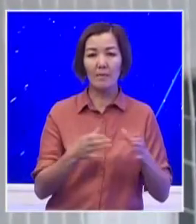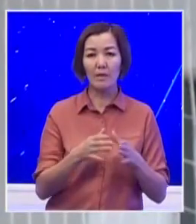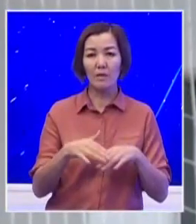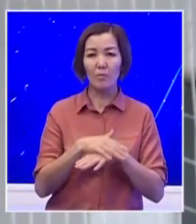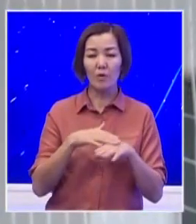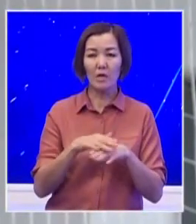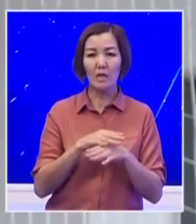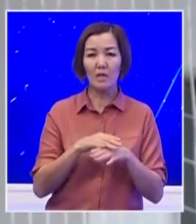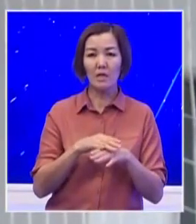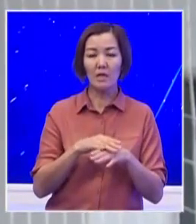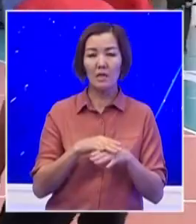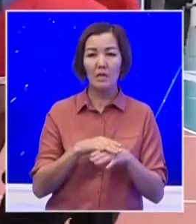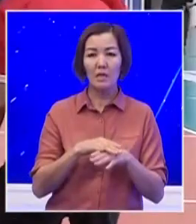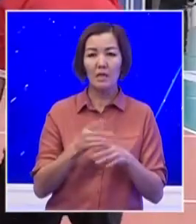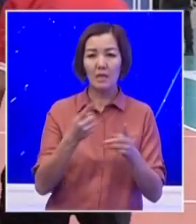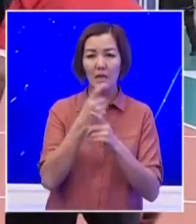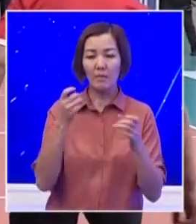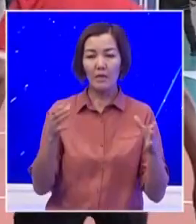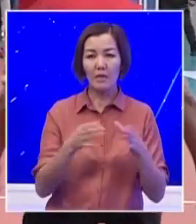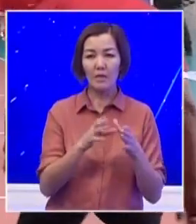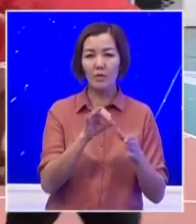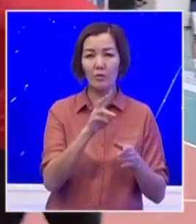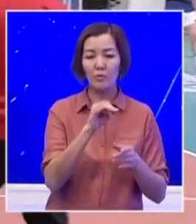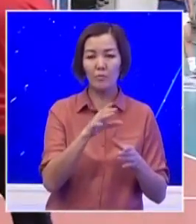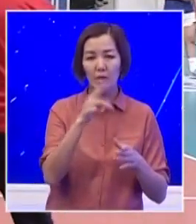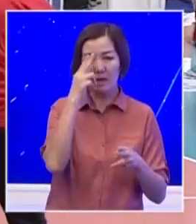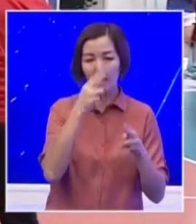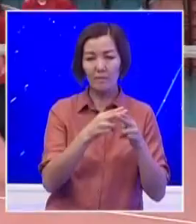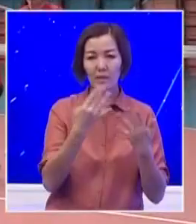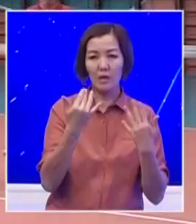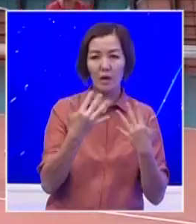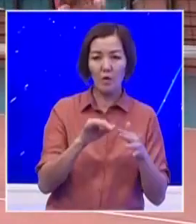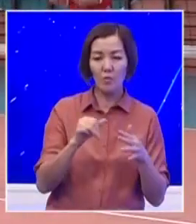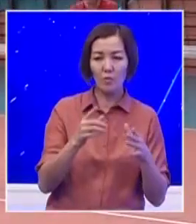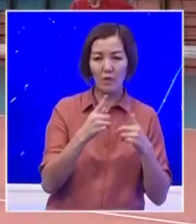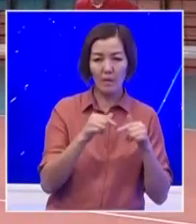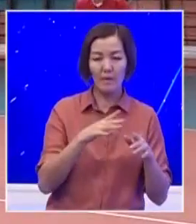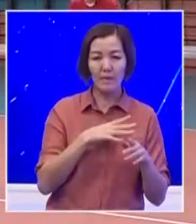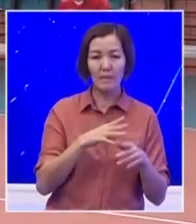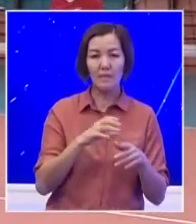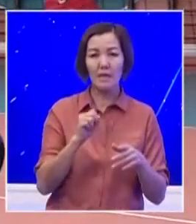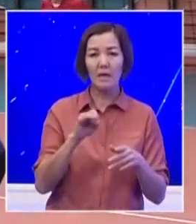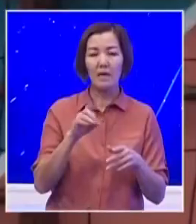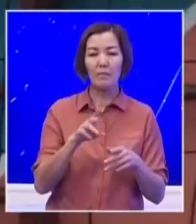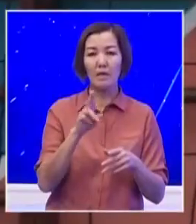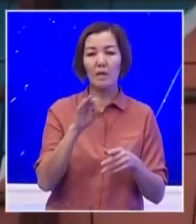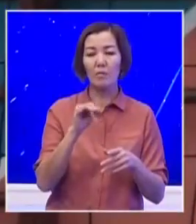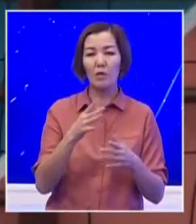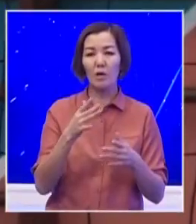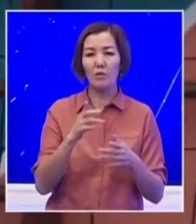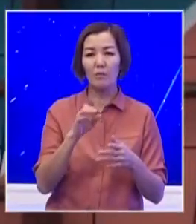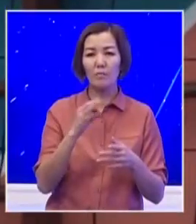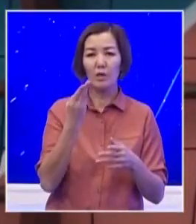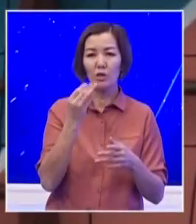ақпарат құралдары өкілдерінен жасақталған. Біреуі Тұрсынбек ағамыздың ауылдастарынан құралған. Айта кетейік, Тұрсынбек Айтбек Кербұлақ ауданы Баши